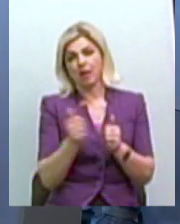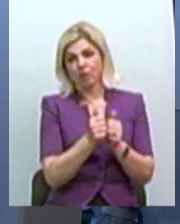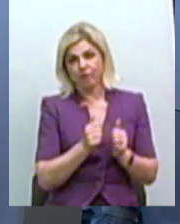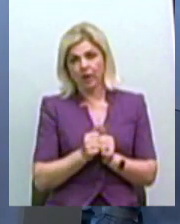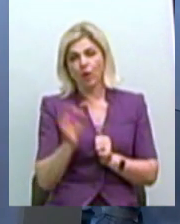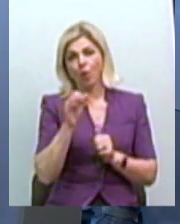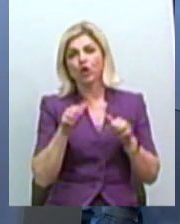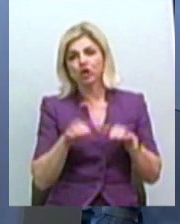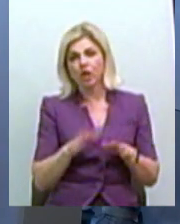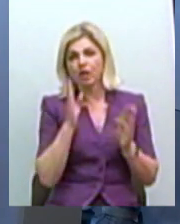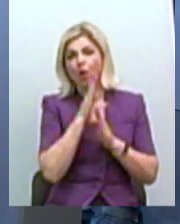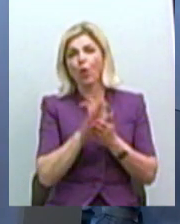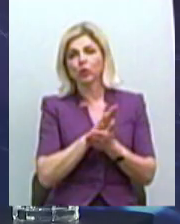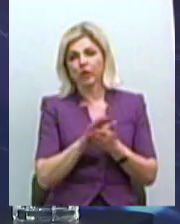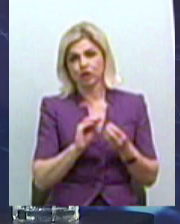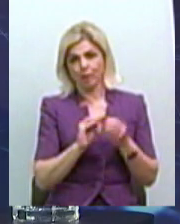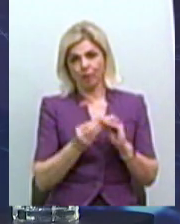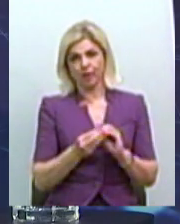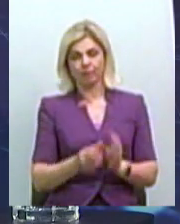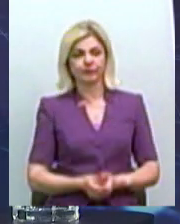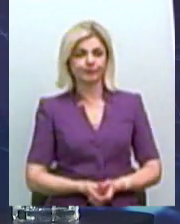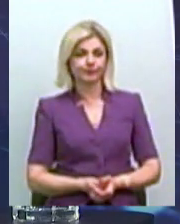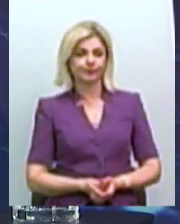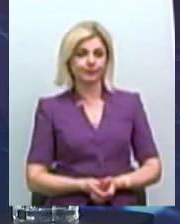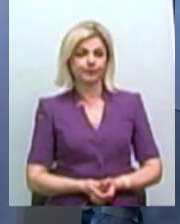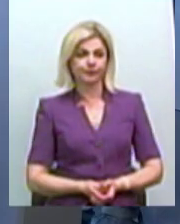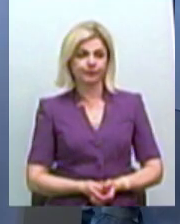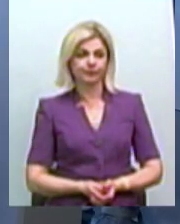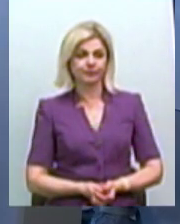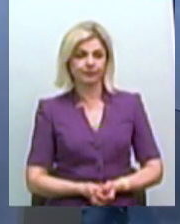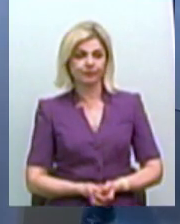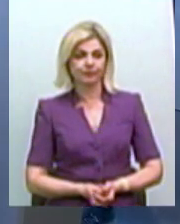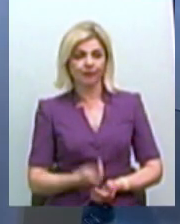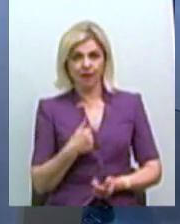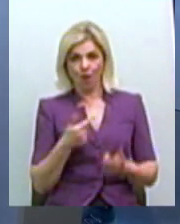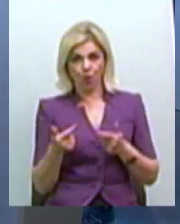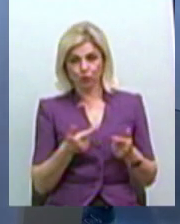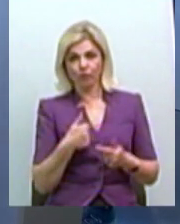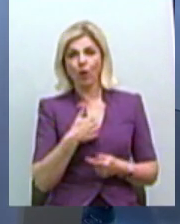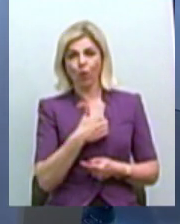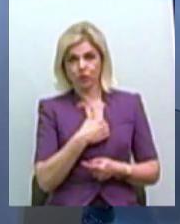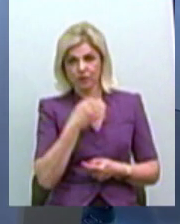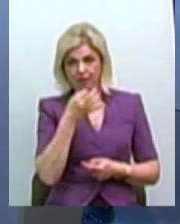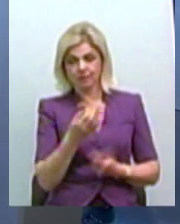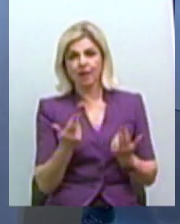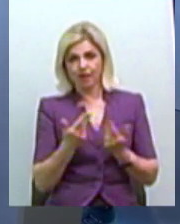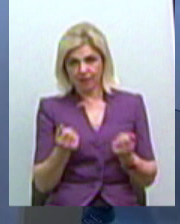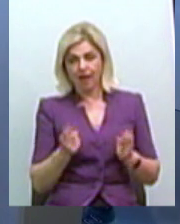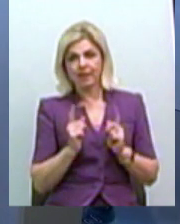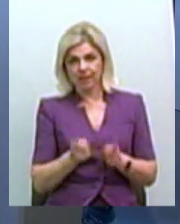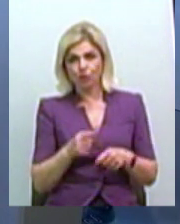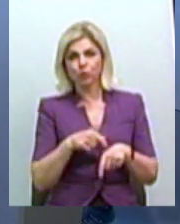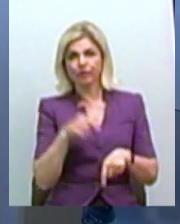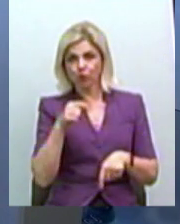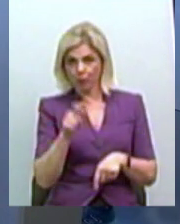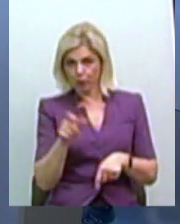екологічних проблем? Ну, можливо, Володимире, ви готові, Анно? Так, я готова. Я хотіла б зазначити, що так, дійсно усвідомлюють.